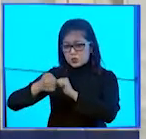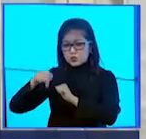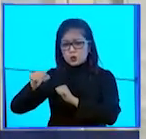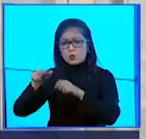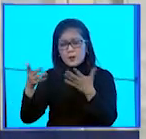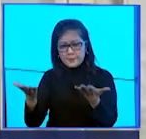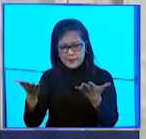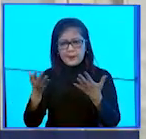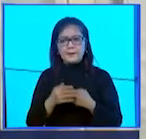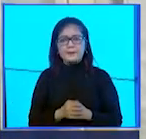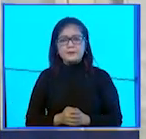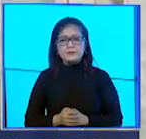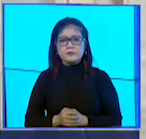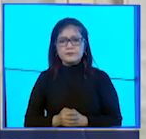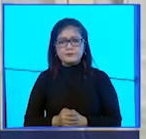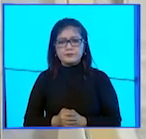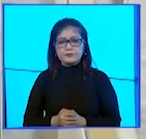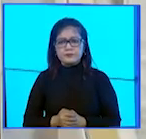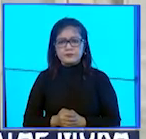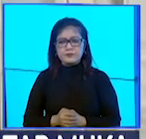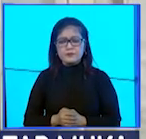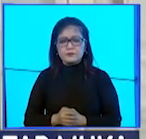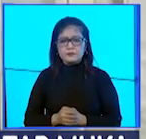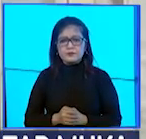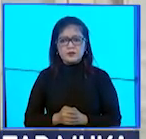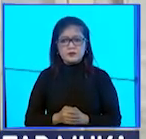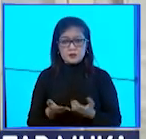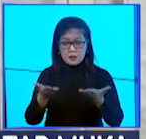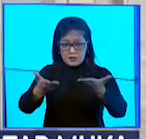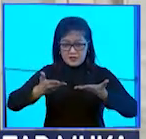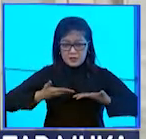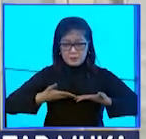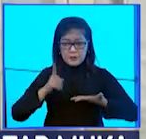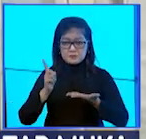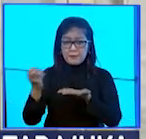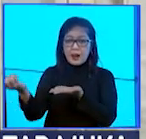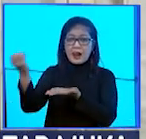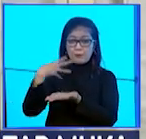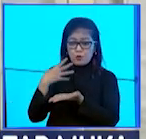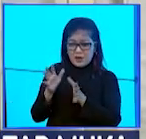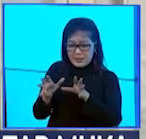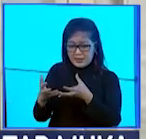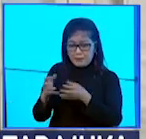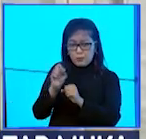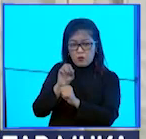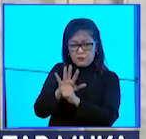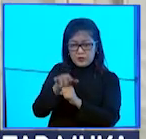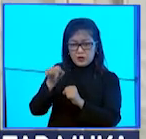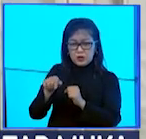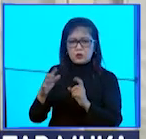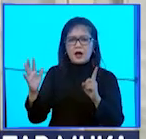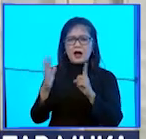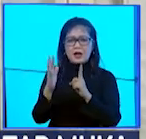Oh iya baik kita kita mencatat ya Abah wa terjadi Cluster di beberapa sekolah dalam pelaksanaannya terutama di